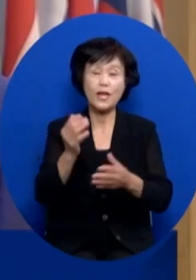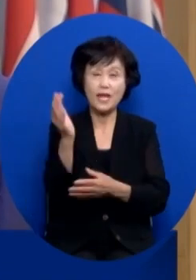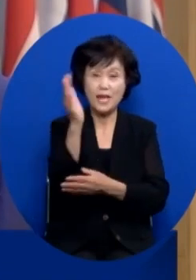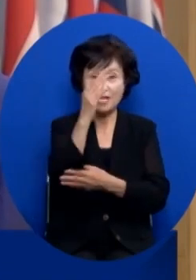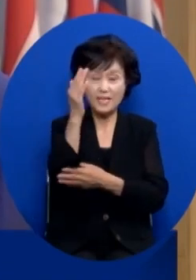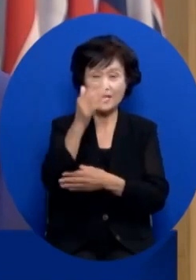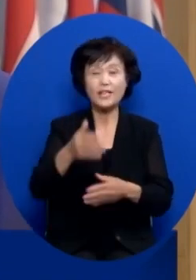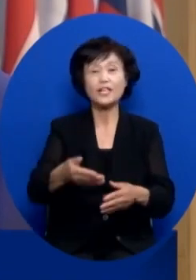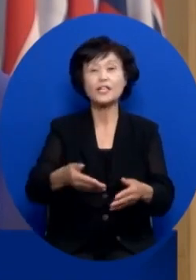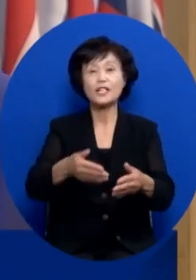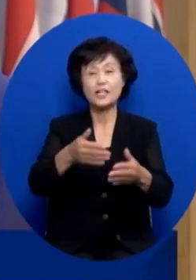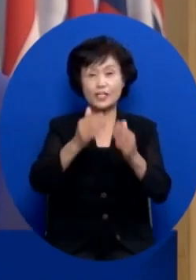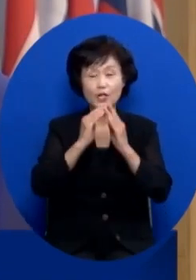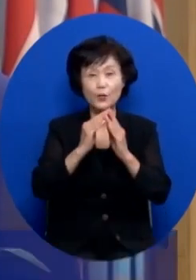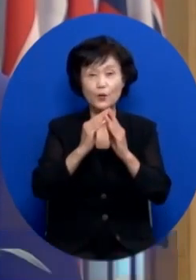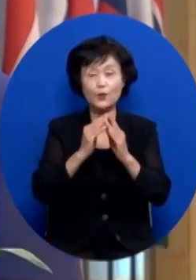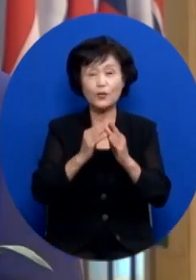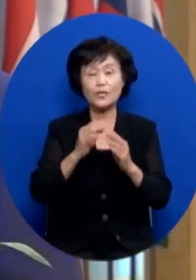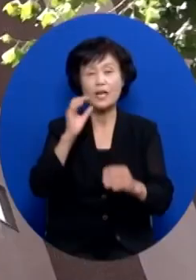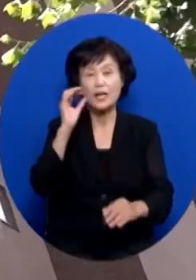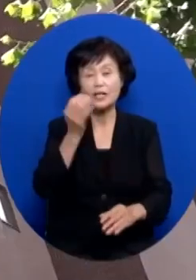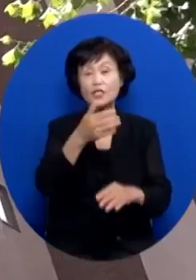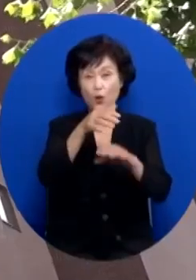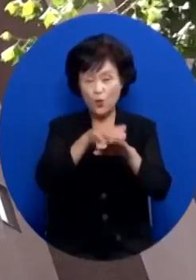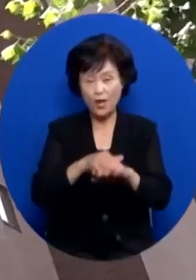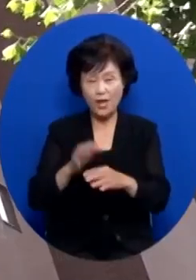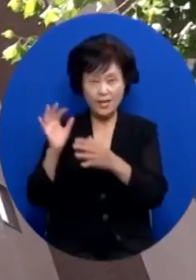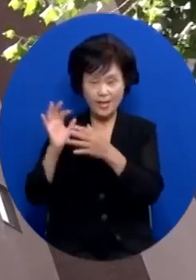그런 성회를 계속할 것입니다.